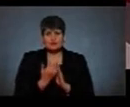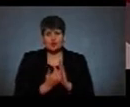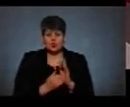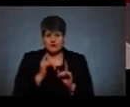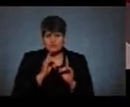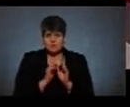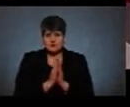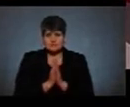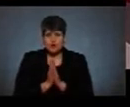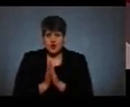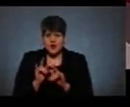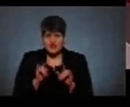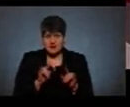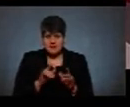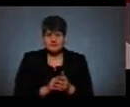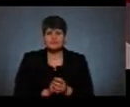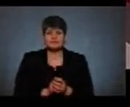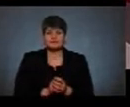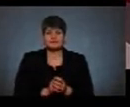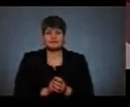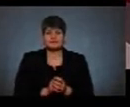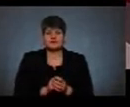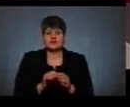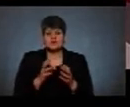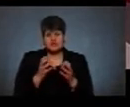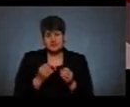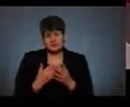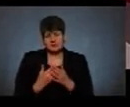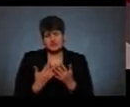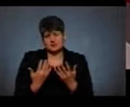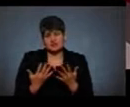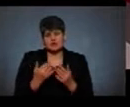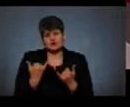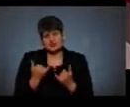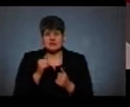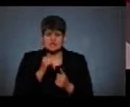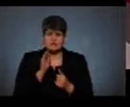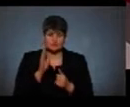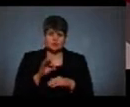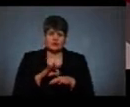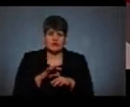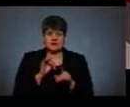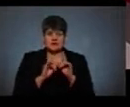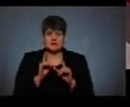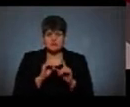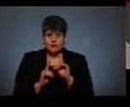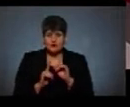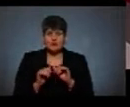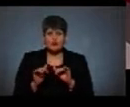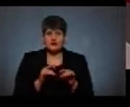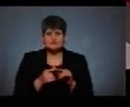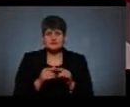зборів і проханнями. І десь приблизно ще стільки сьогодні-завтра теж проводять збори. Тобто процес